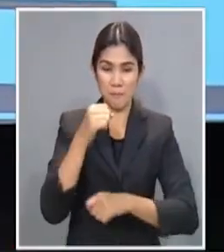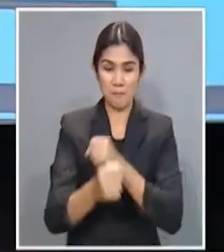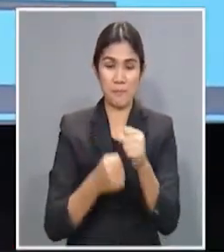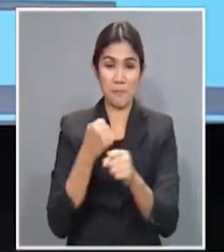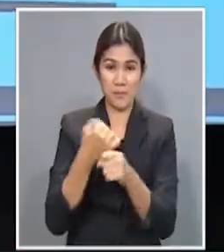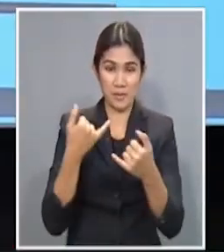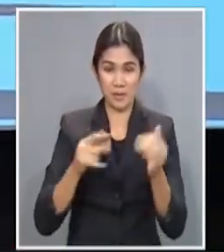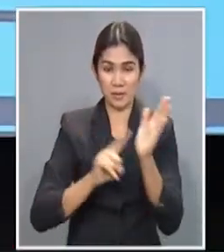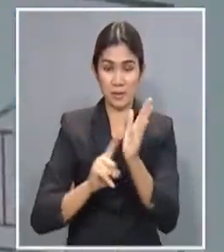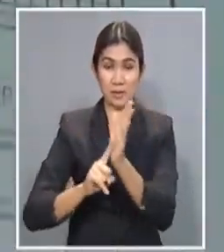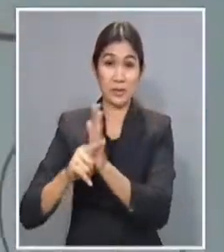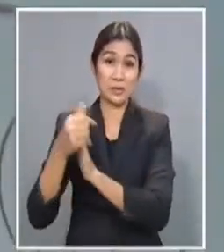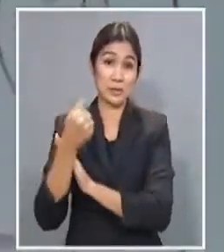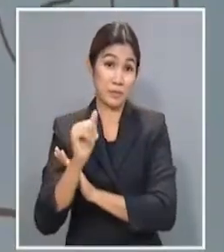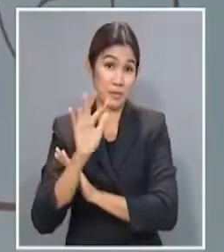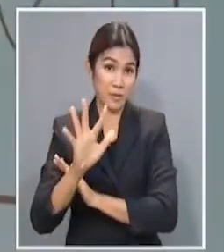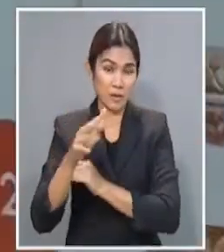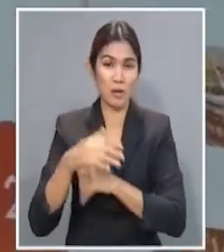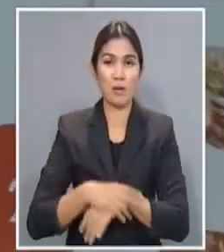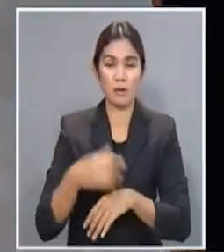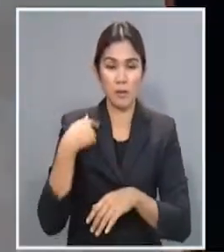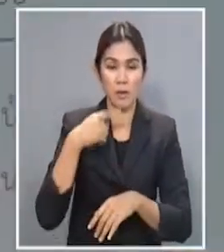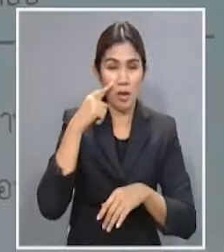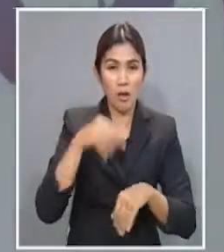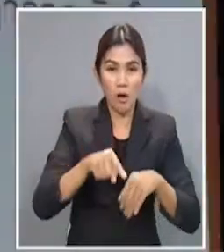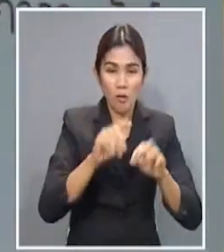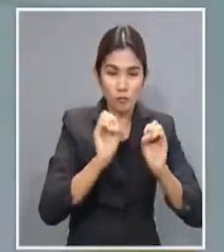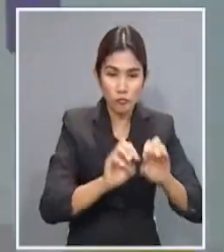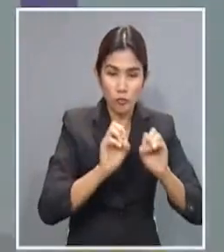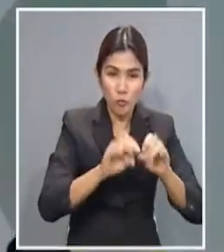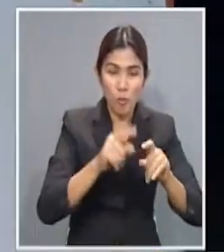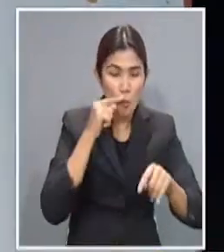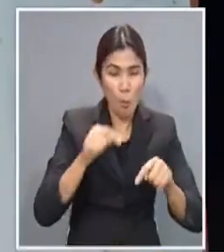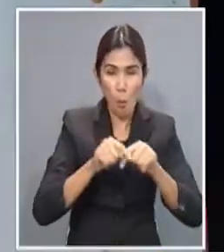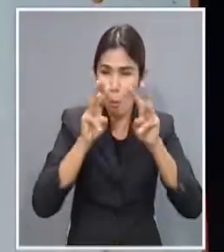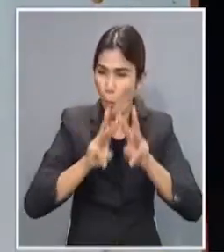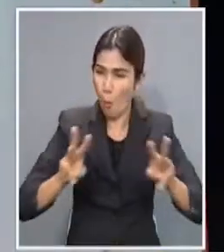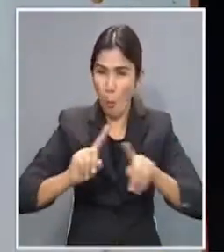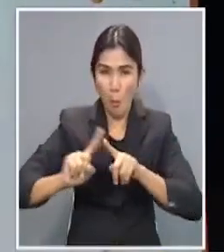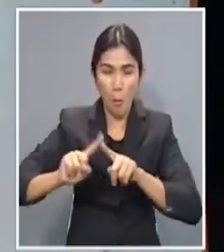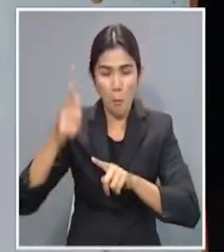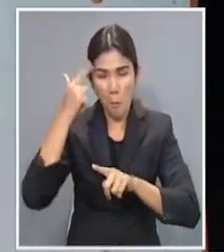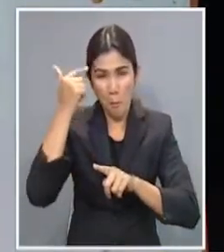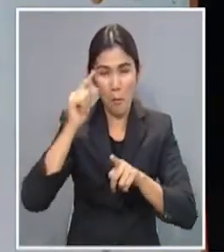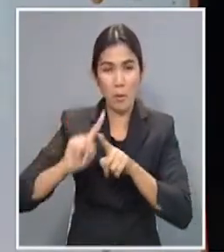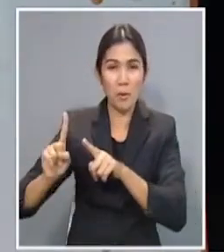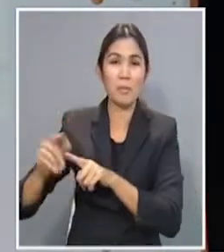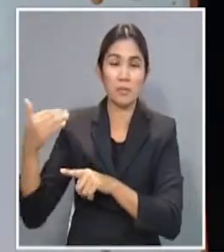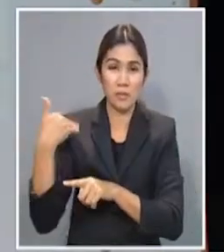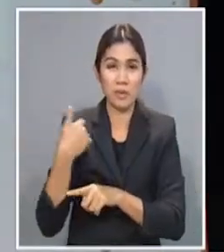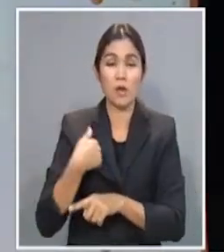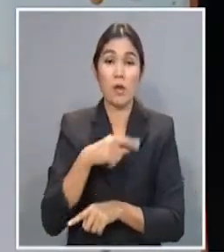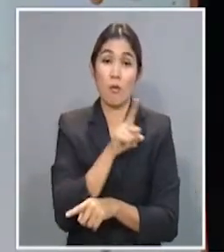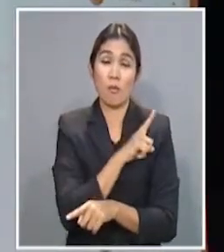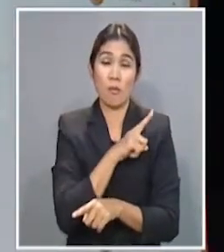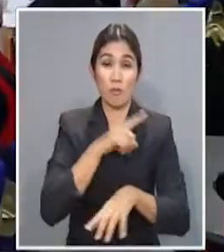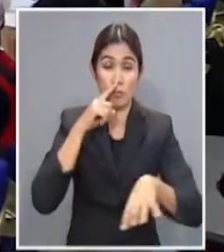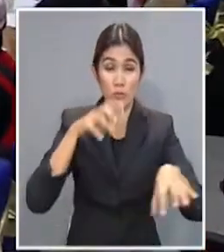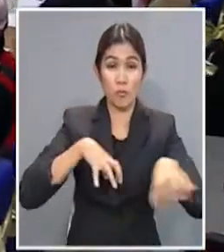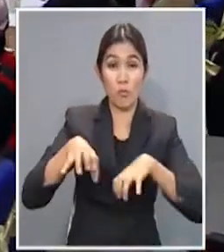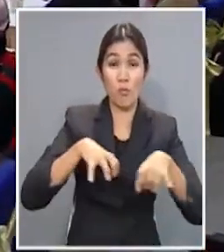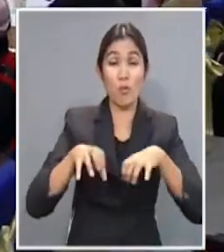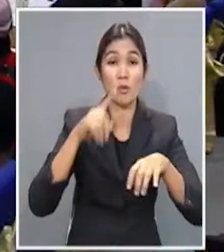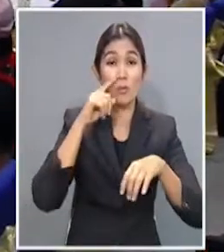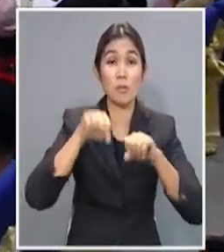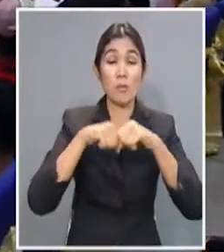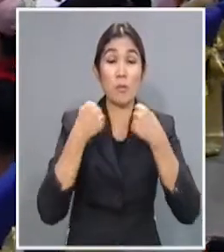ที่15แล้วค่ะได้ผลิตบุคลากรในสายงานเว็บไซต์มามากมายจัดโดยสมาคมผู้ดูแลเว็บไซต์ไทยและ